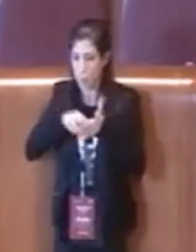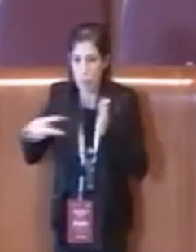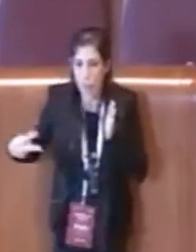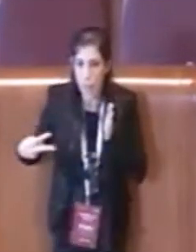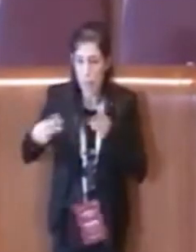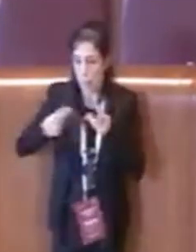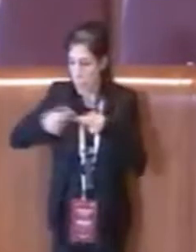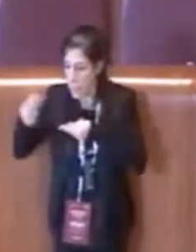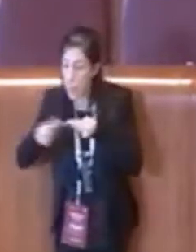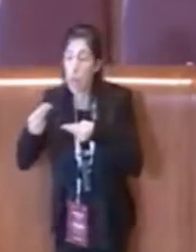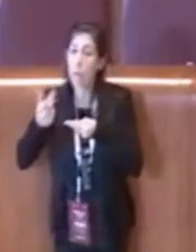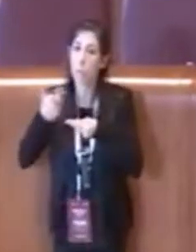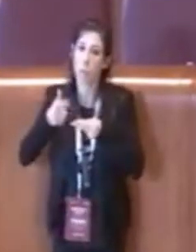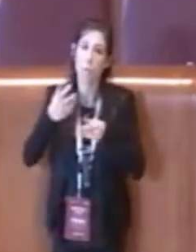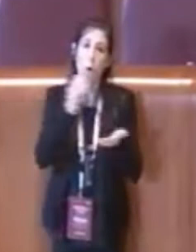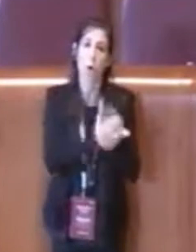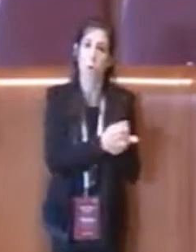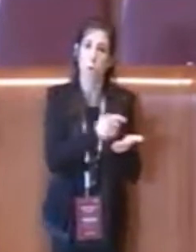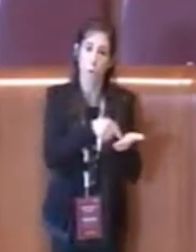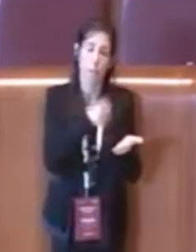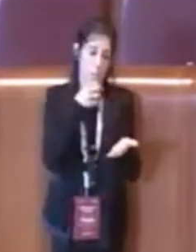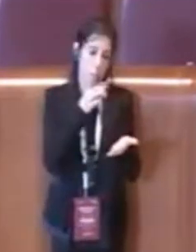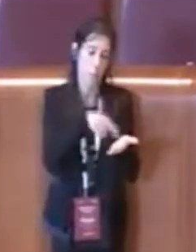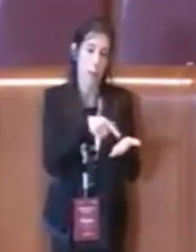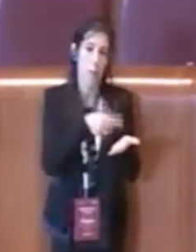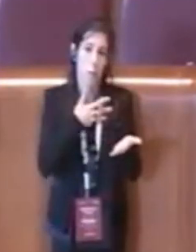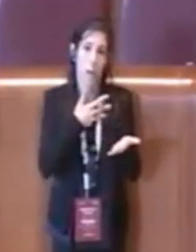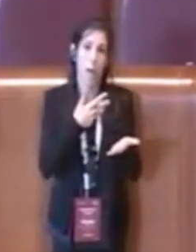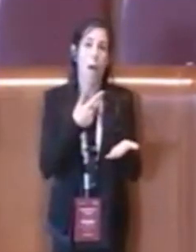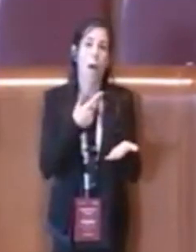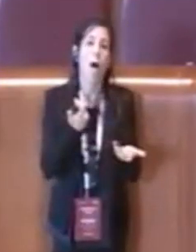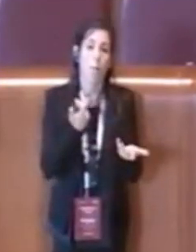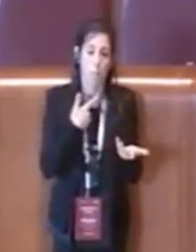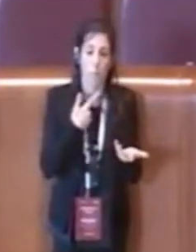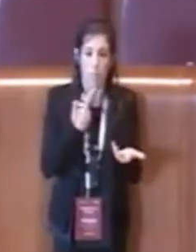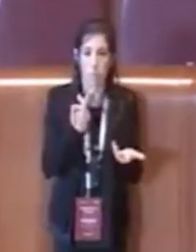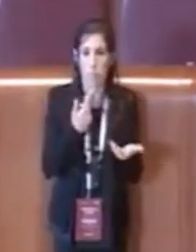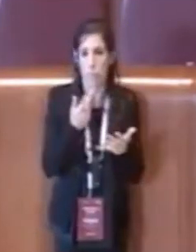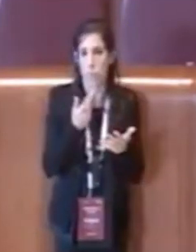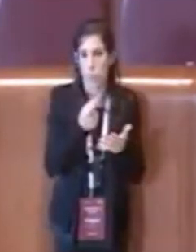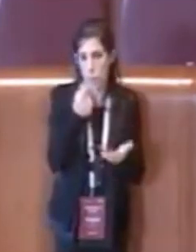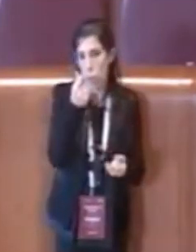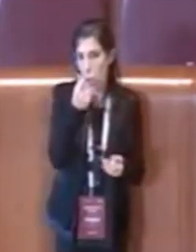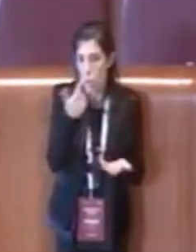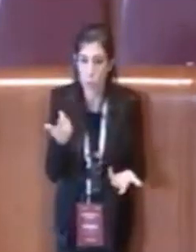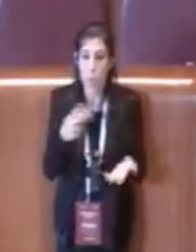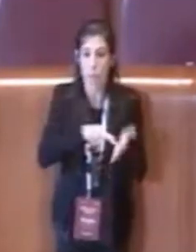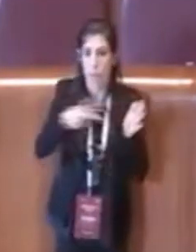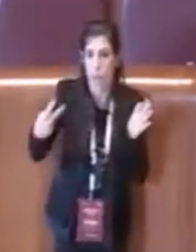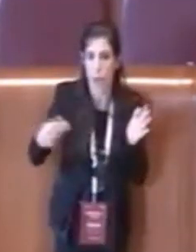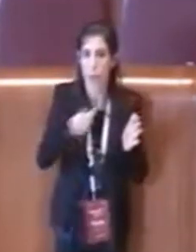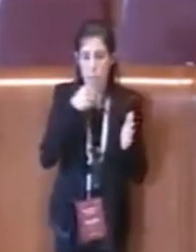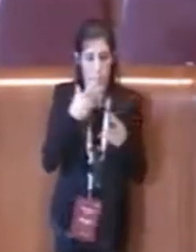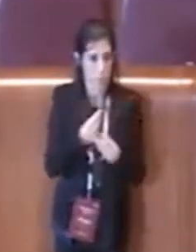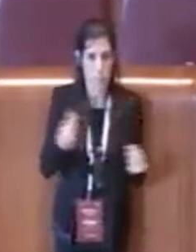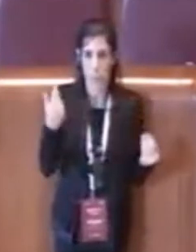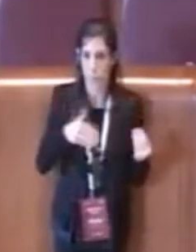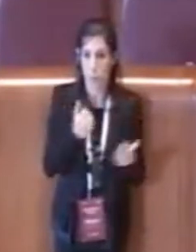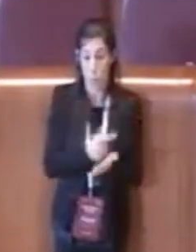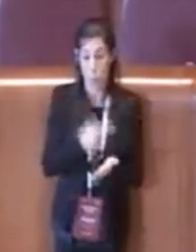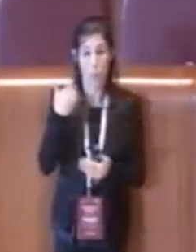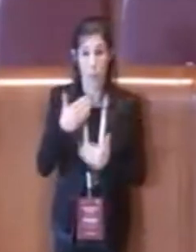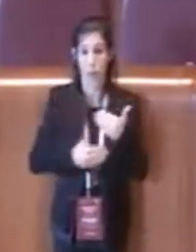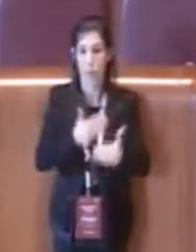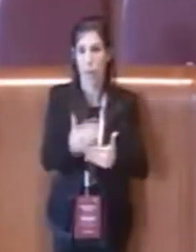un sistema di questo tipo presupporrà anche un investimento o comunque una infrastrutturazione tecnologica abbastanza importante e